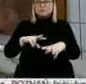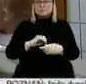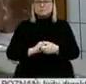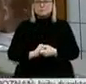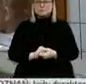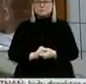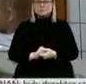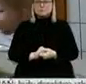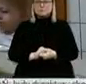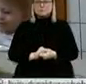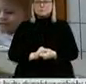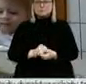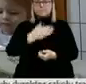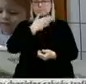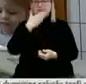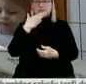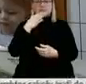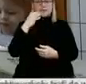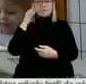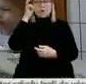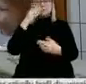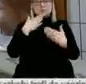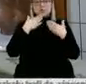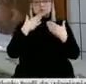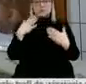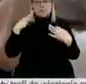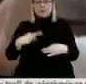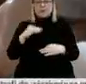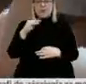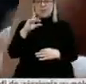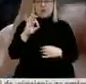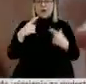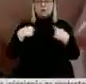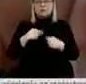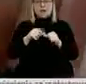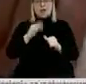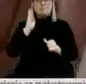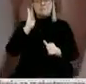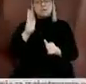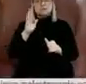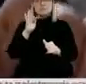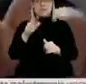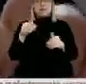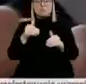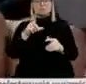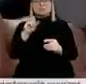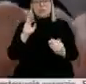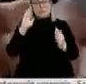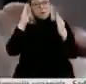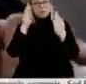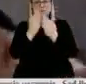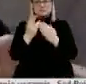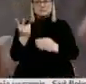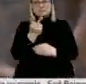Nie miałam okazję podziękować Panie Ewie osobiście, ale mam nadzieję, że będzie taka okazja, że poznamy się wzajemnie,